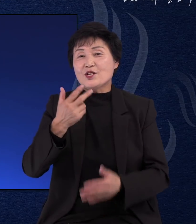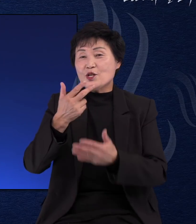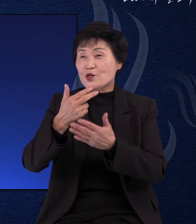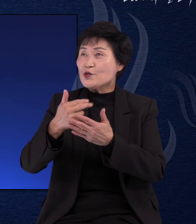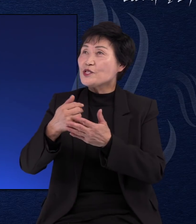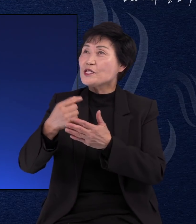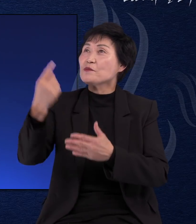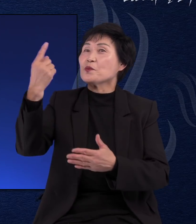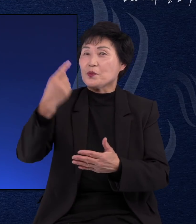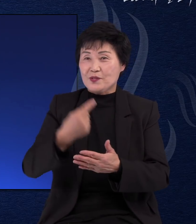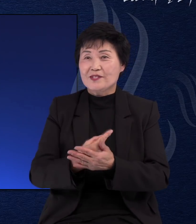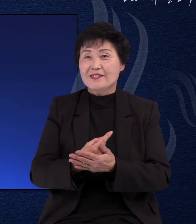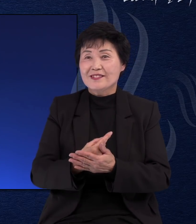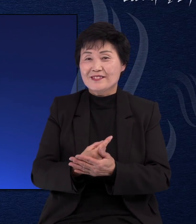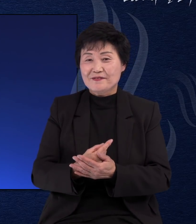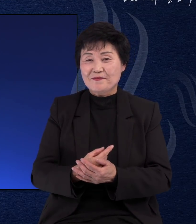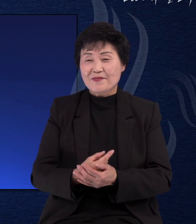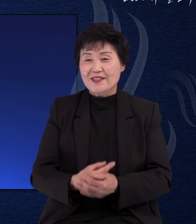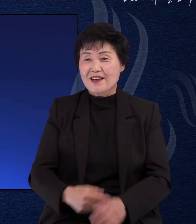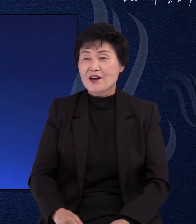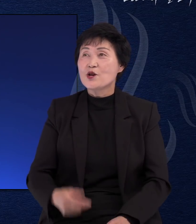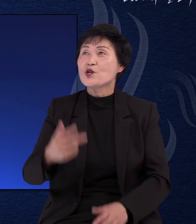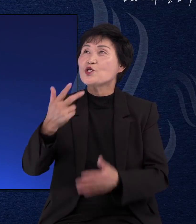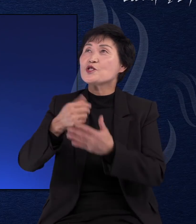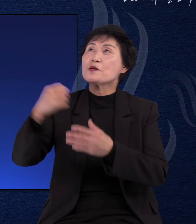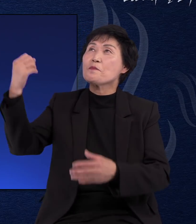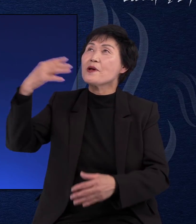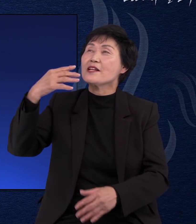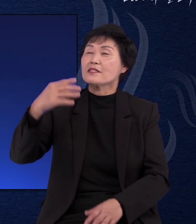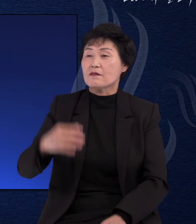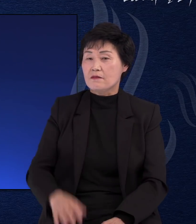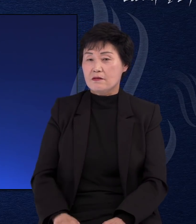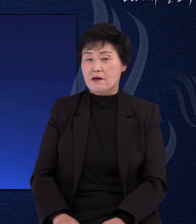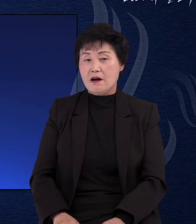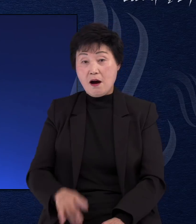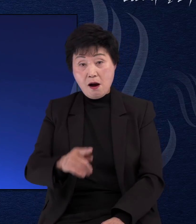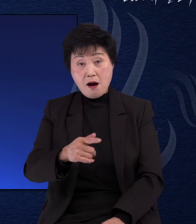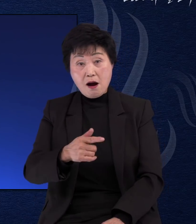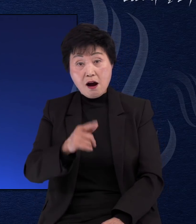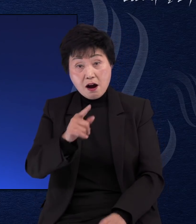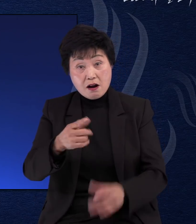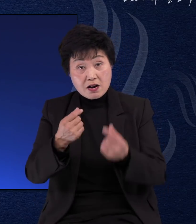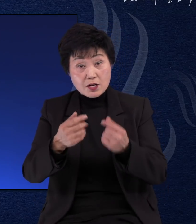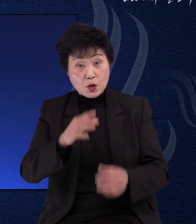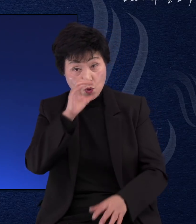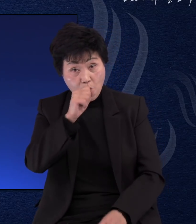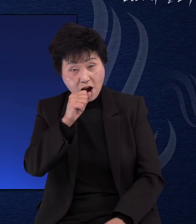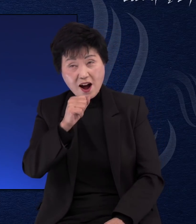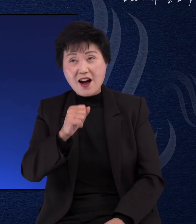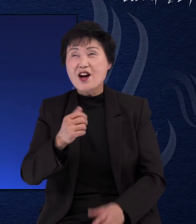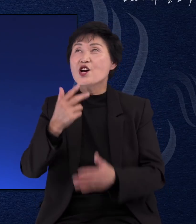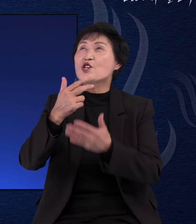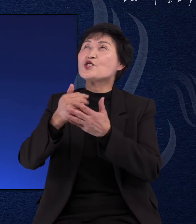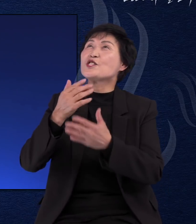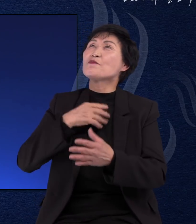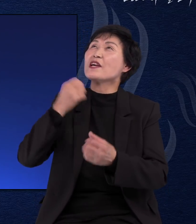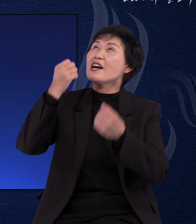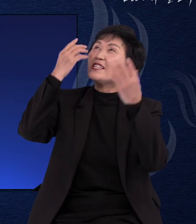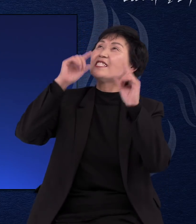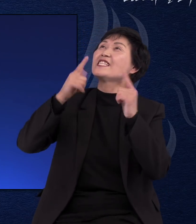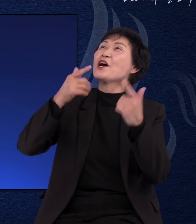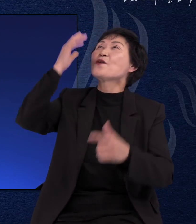놓으셨어요. 그렇게 좋으냐? 주님이 절 안 잊어버리시고 기억하셔서 좋죠. 너무